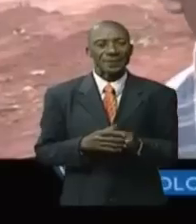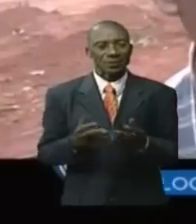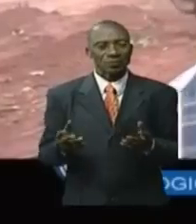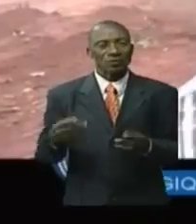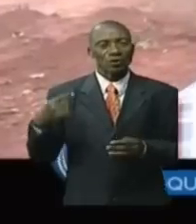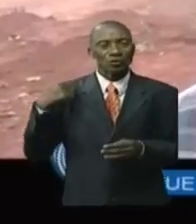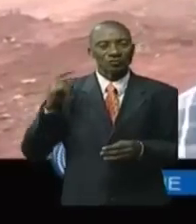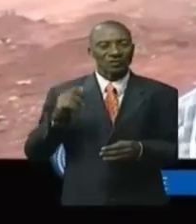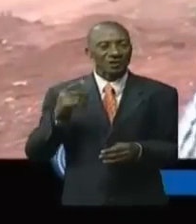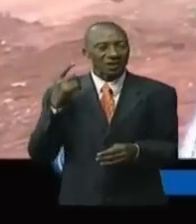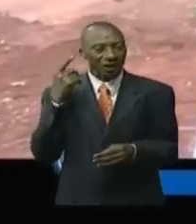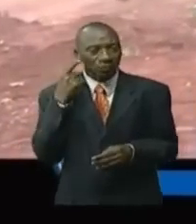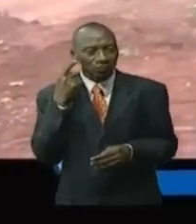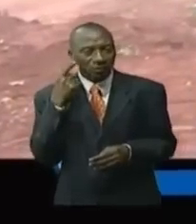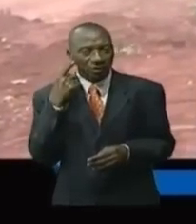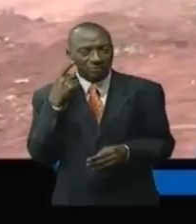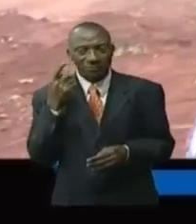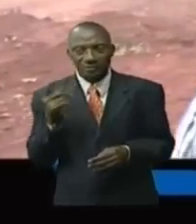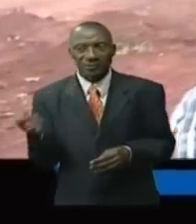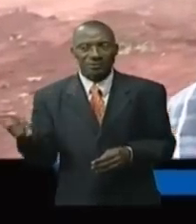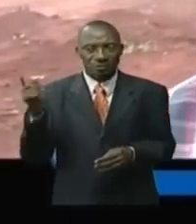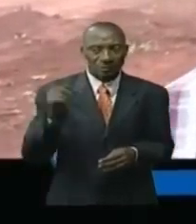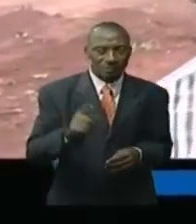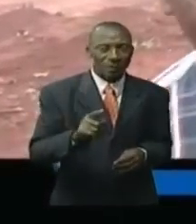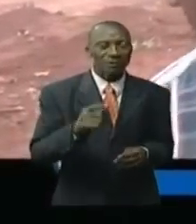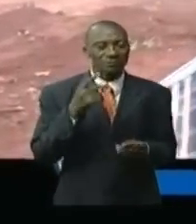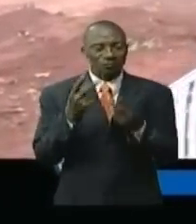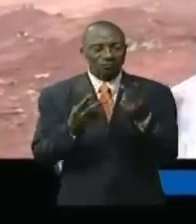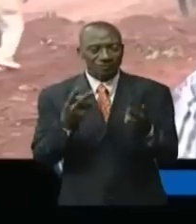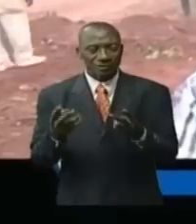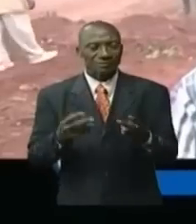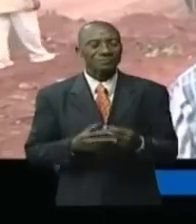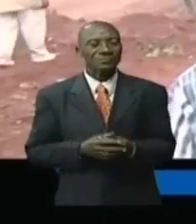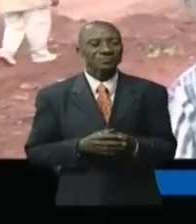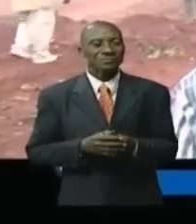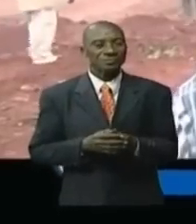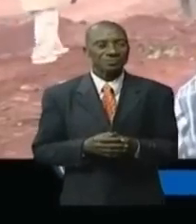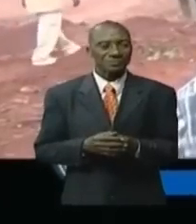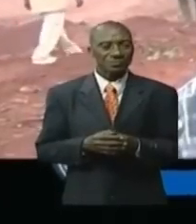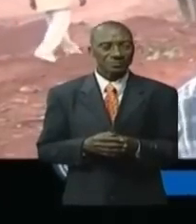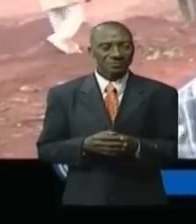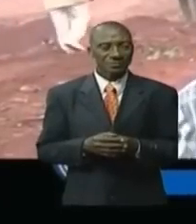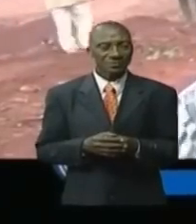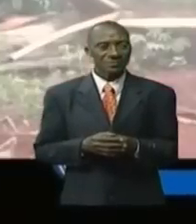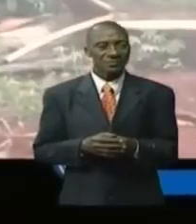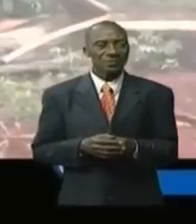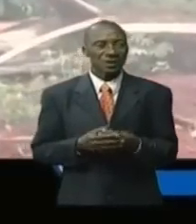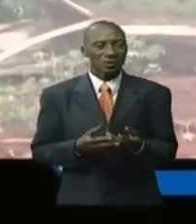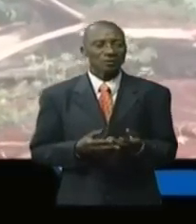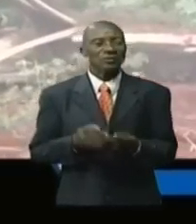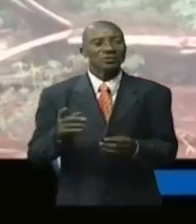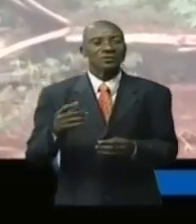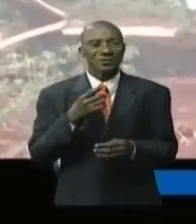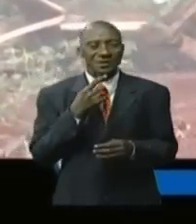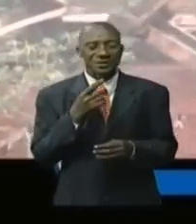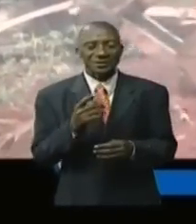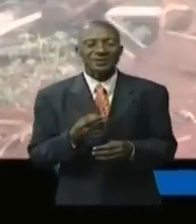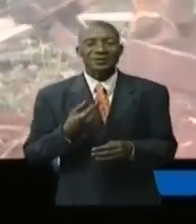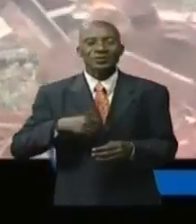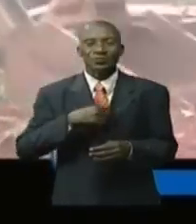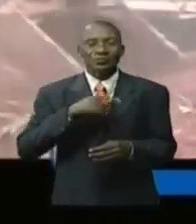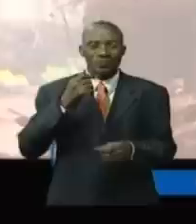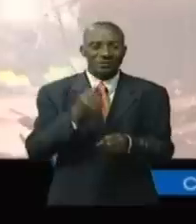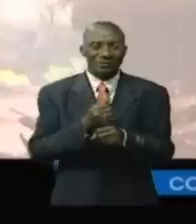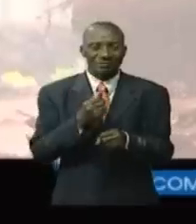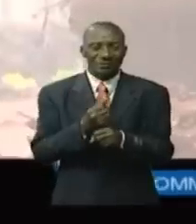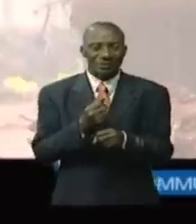Et pressionnant pour féliciter le gouvernement provincial pour la Mossala. La société civile de la province n'a pas besoin de la Zamba. Il faut être à la paix. Le